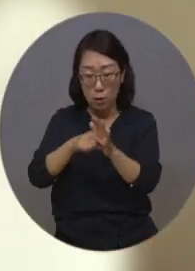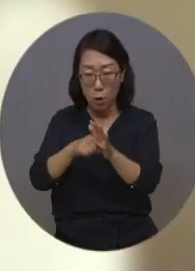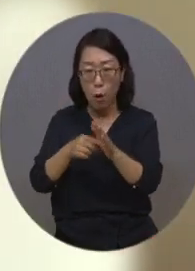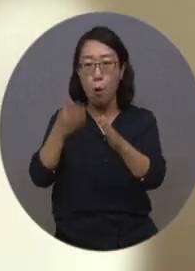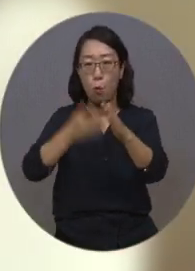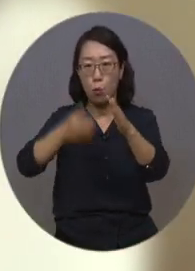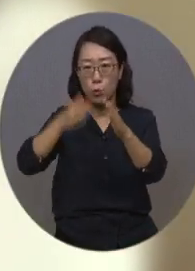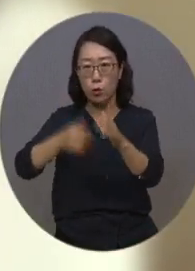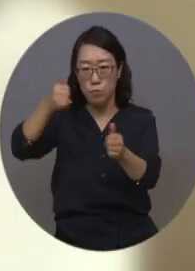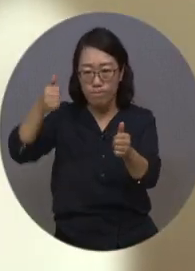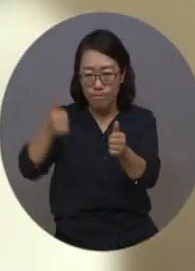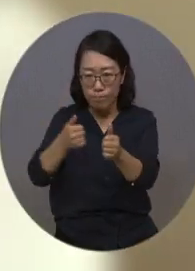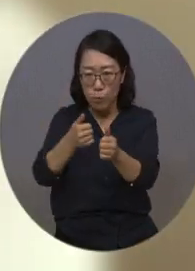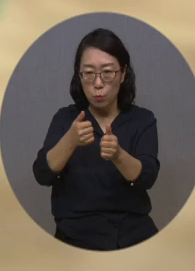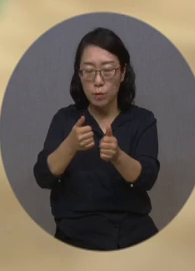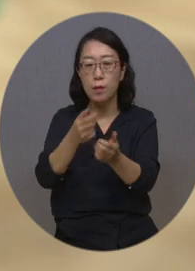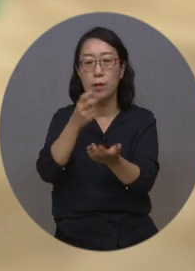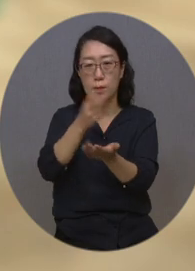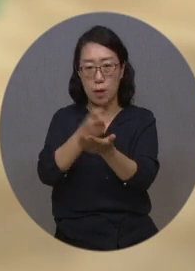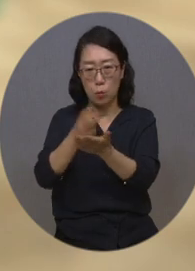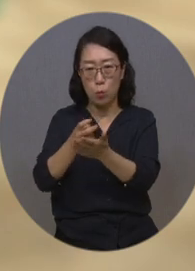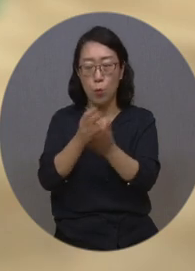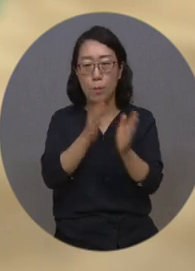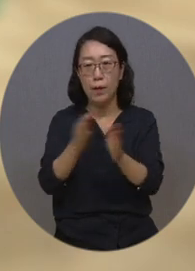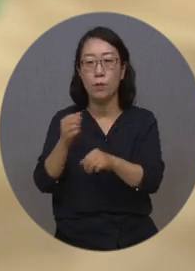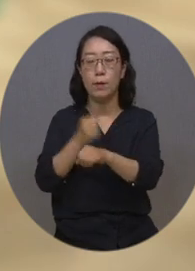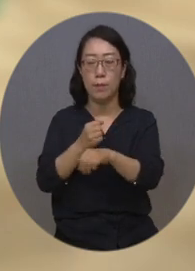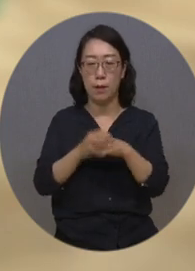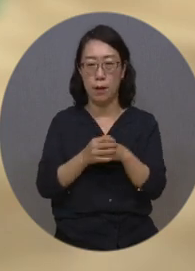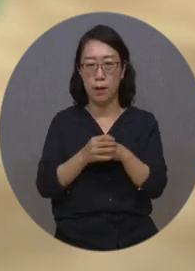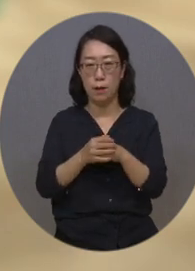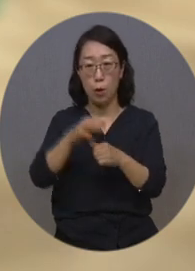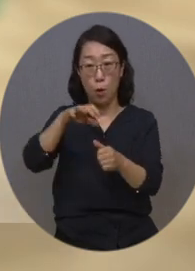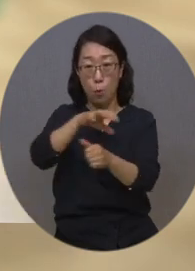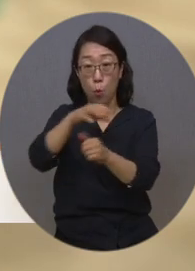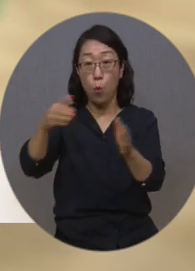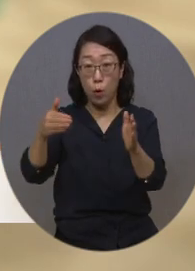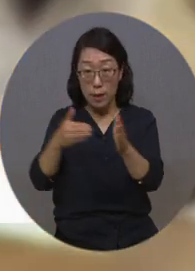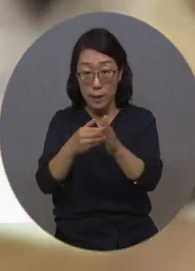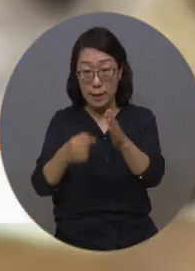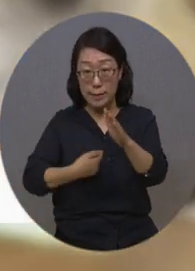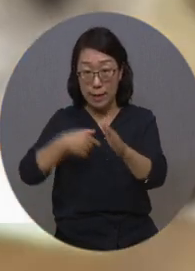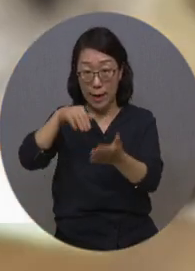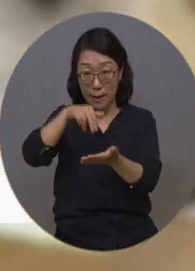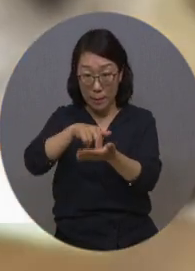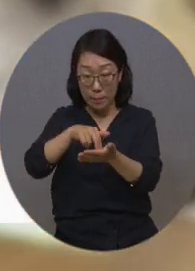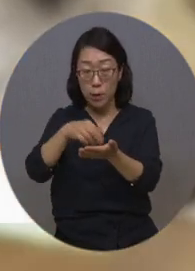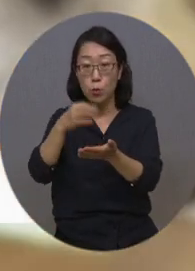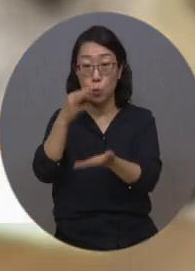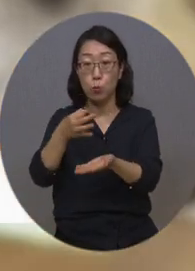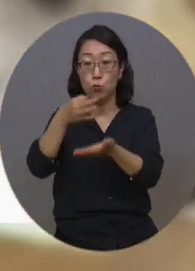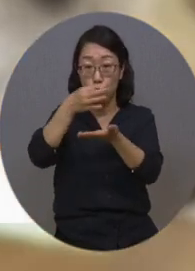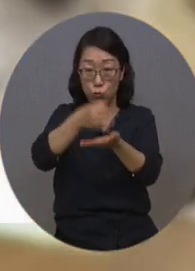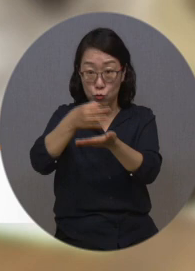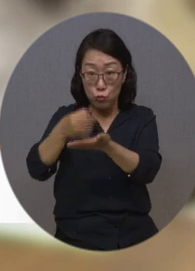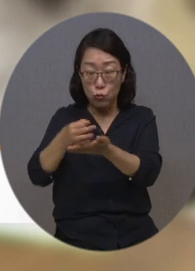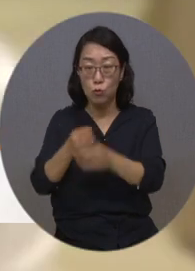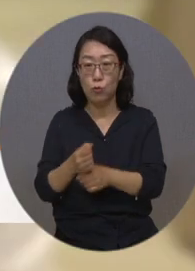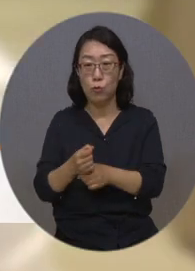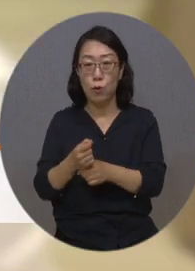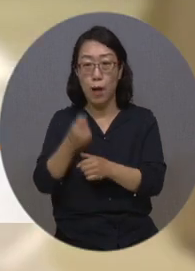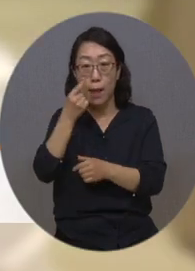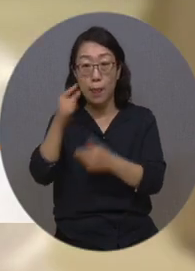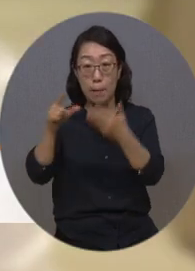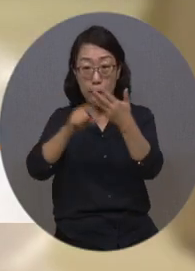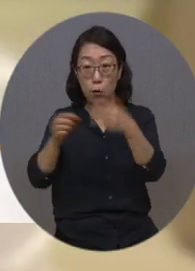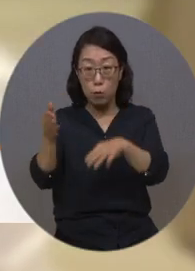도입한다는 설명입니다 이와 더불어 보 호 동 유아동 자립 수당 지급 대상을 다음달 부터 보고